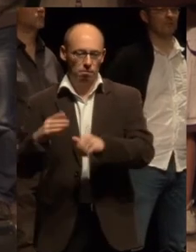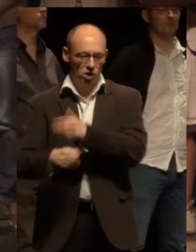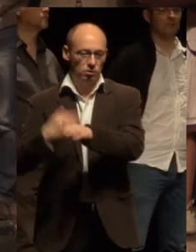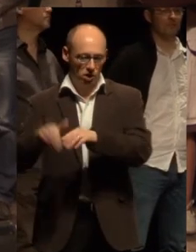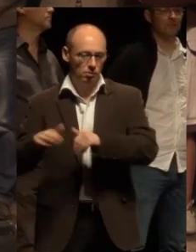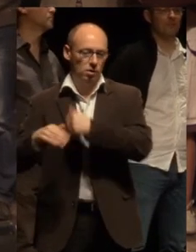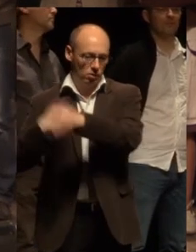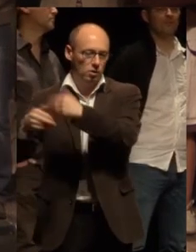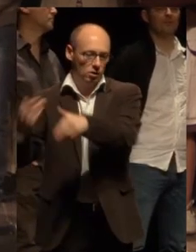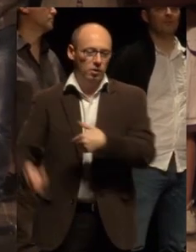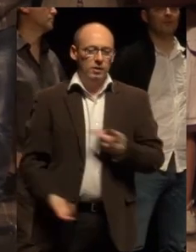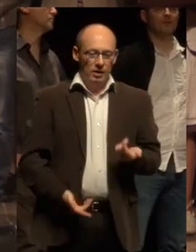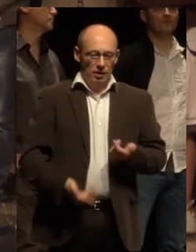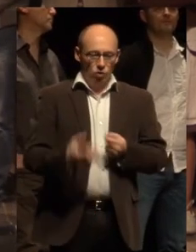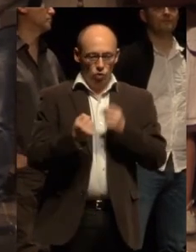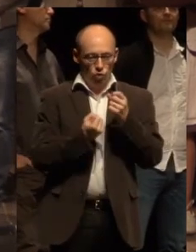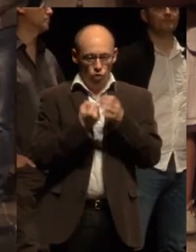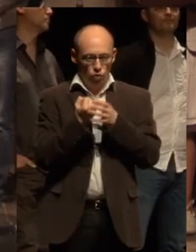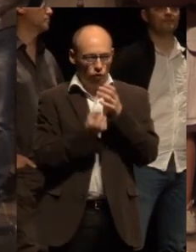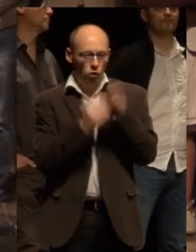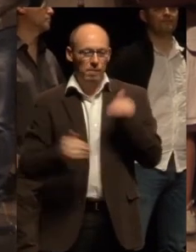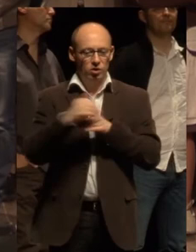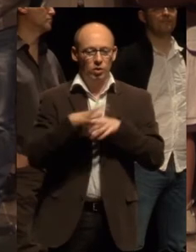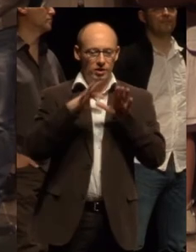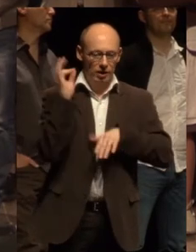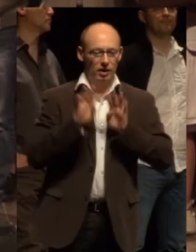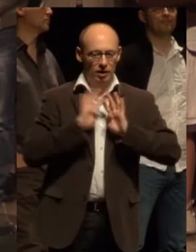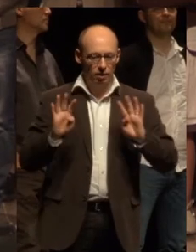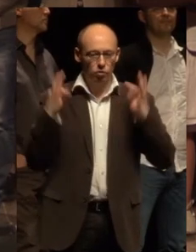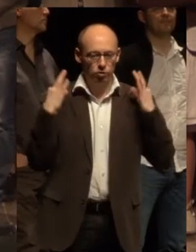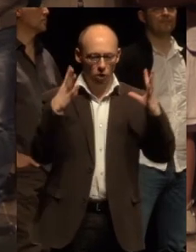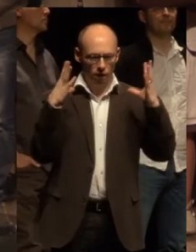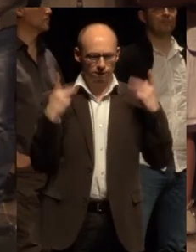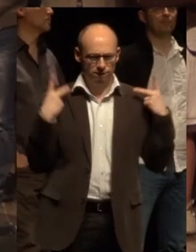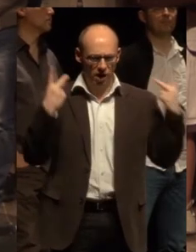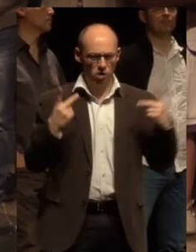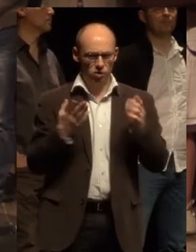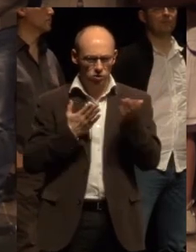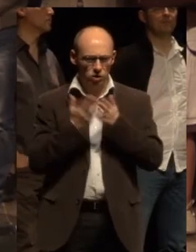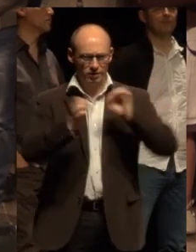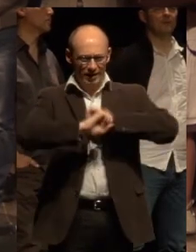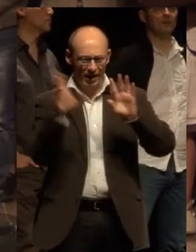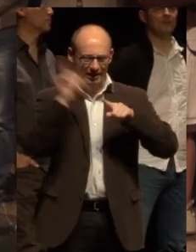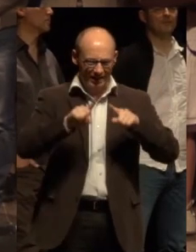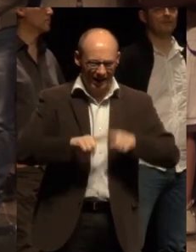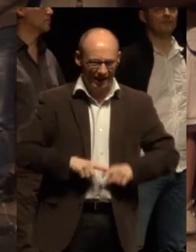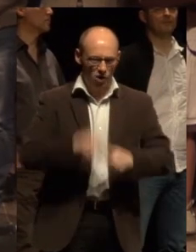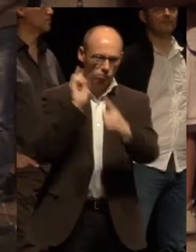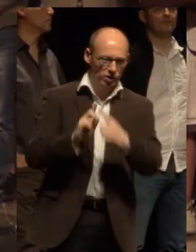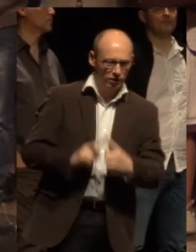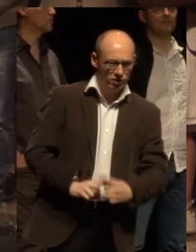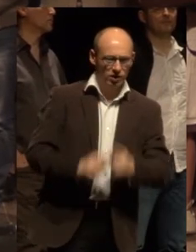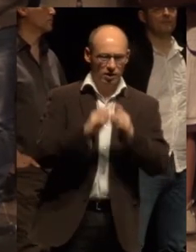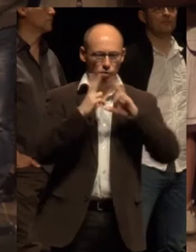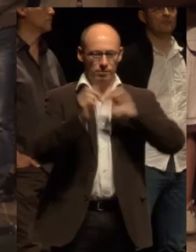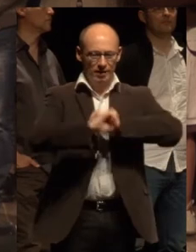et d'expliquer en détail chacun de nos objectifs. Les Grenoblois ont choisi un projet, c'est la responsabilité des élus de lui donner tout son